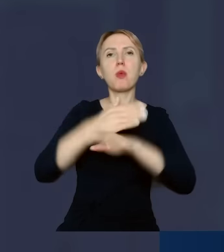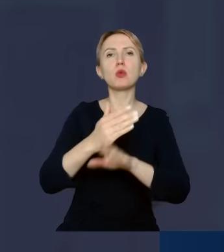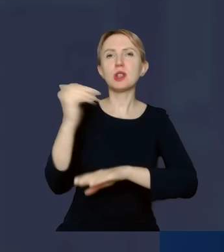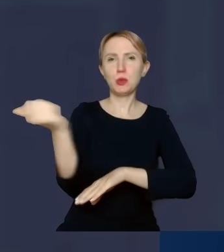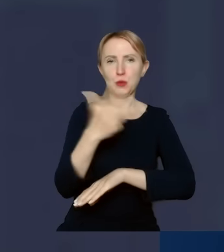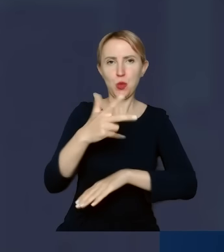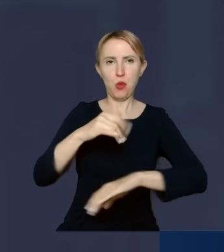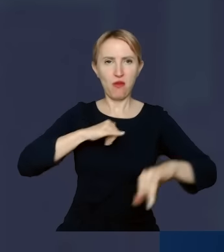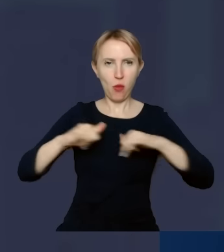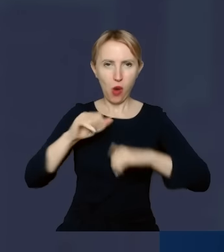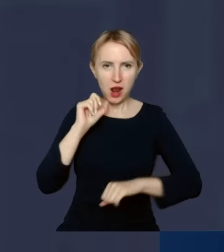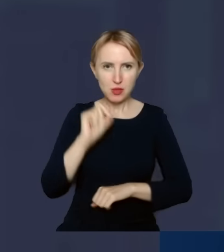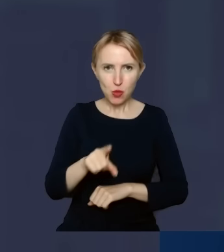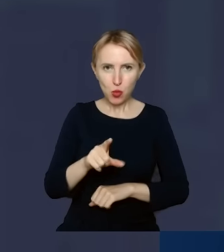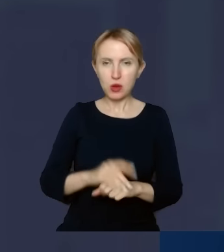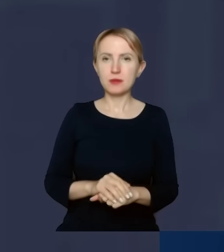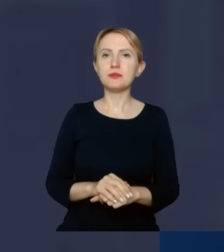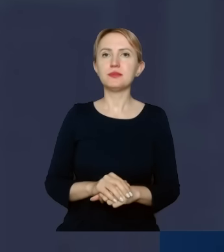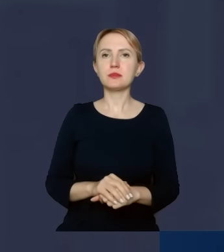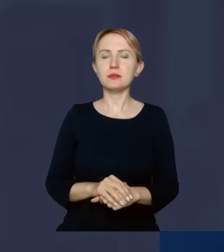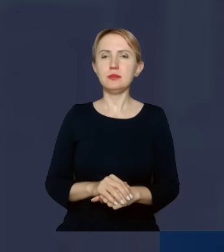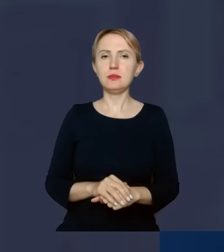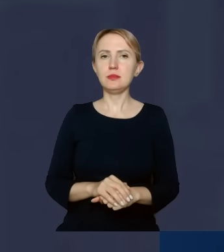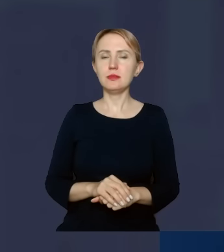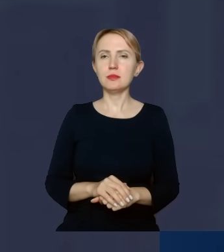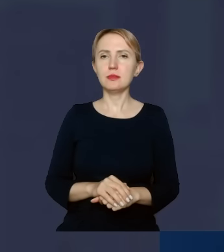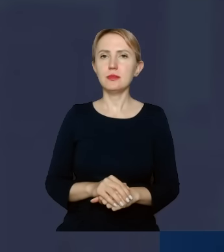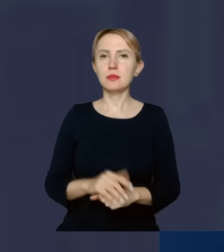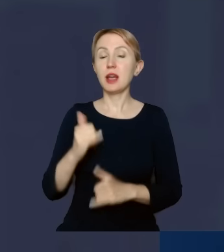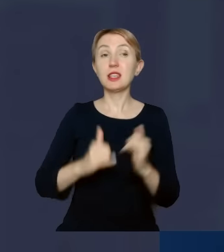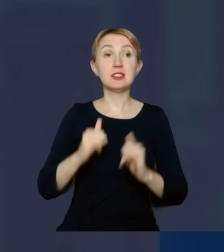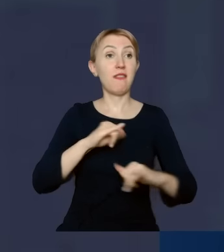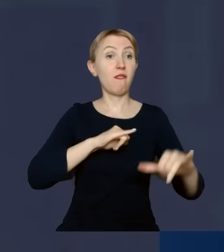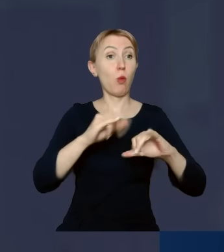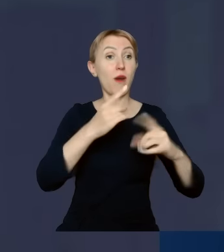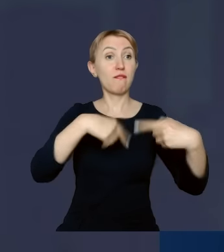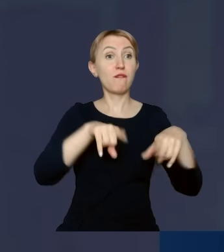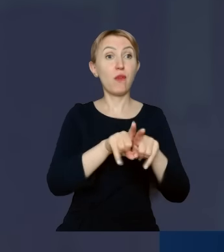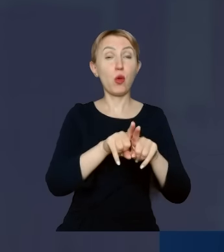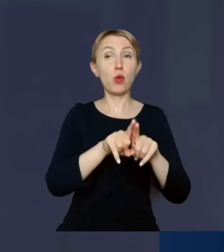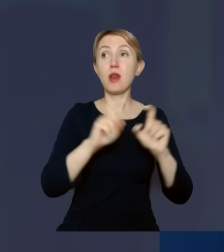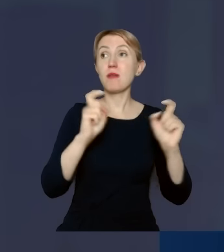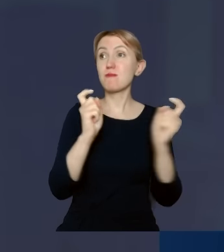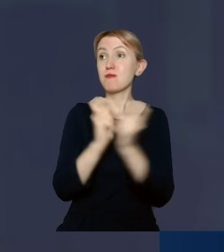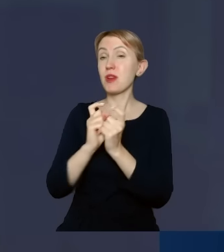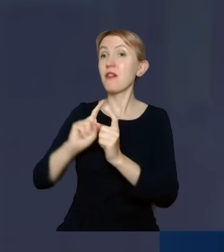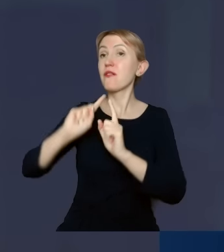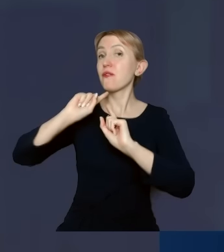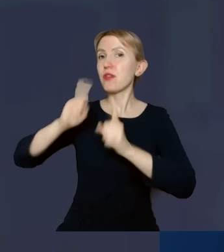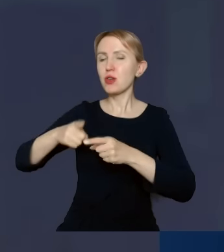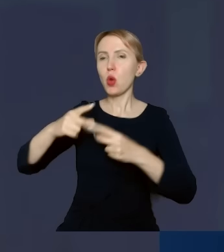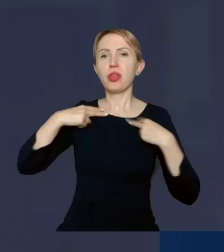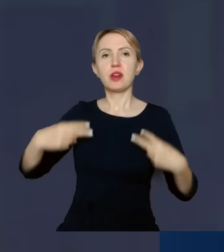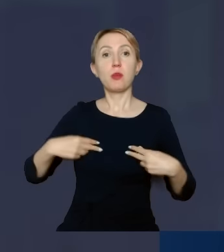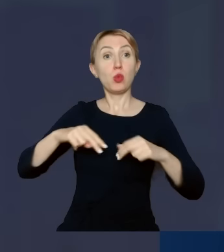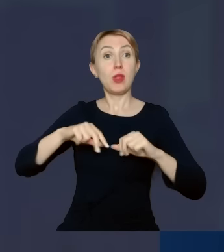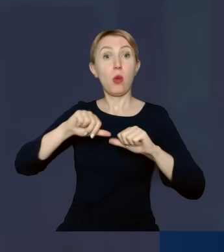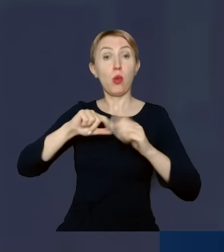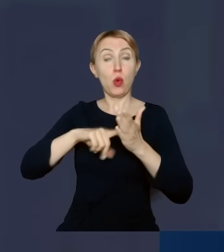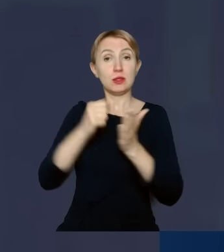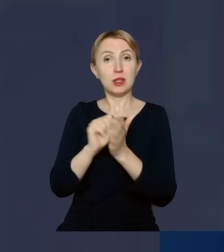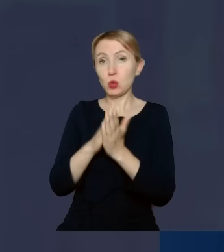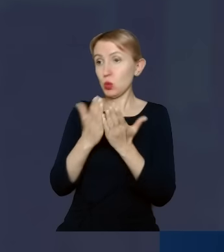władzy i to wkraczanie, no jeśli władza wykonawcza chce podważać wyroki Trybunału Konstytucyjnego, no to jest